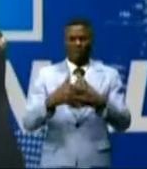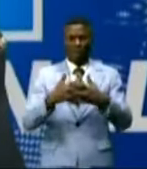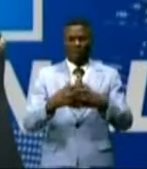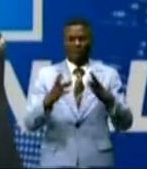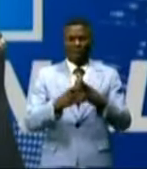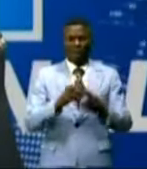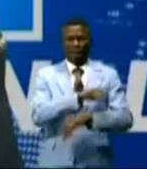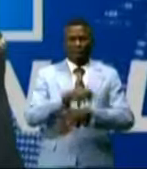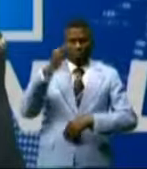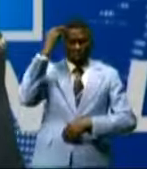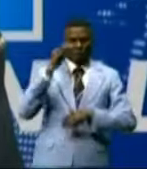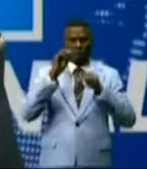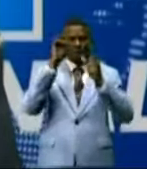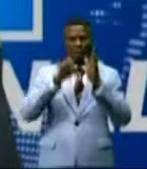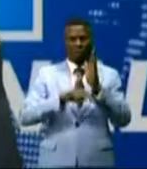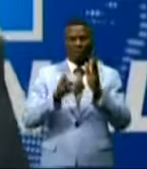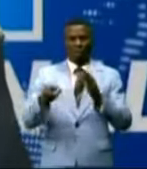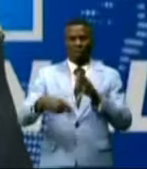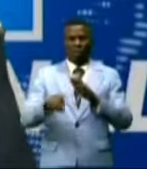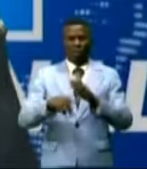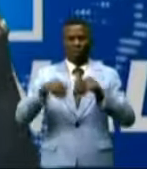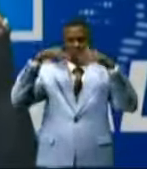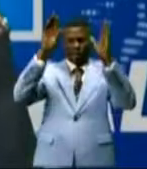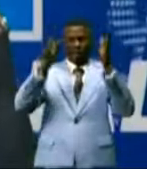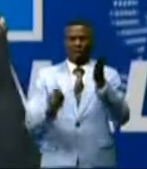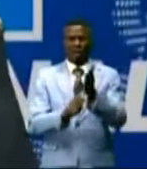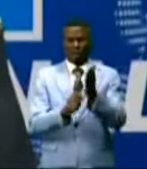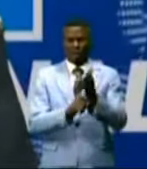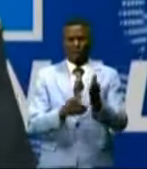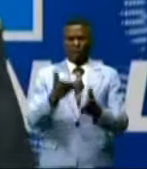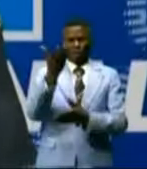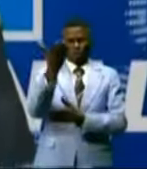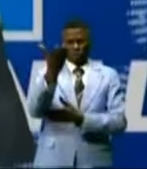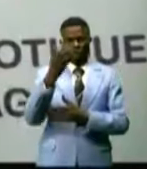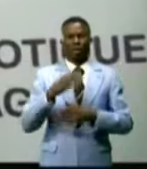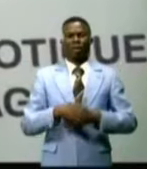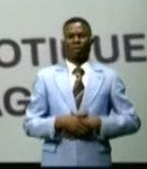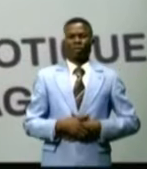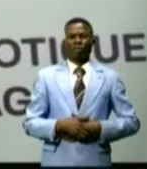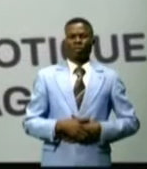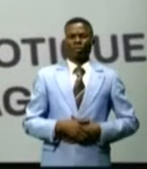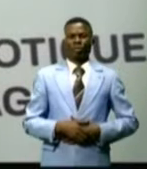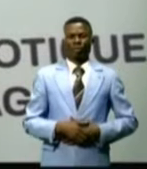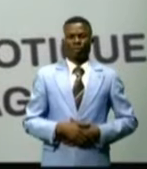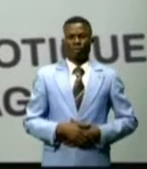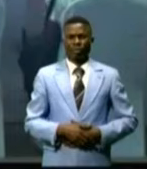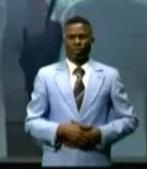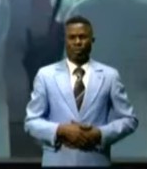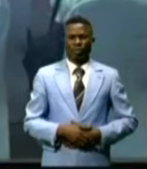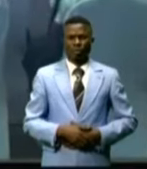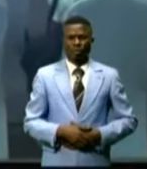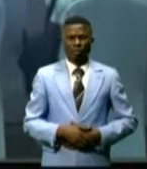le ministère de l'enseignement primaire, secondaire et technique. Ricky Nzuzelo et Mayuel. Le